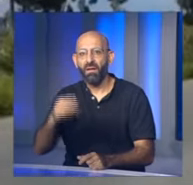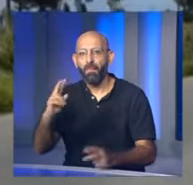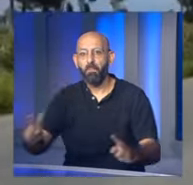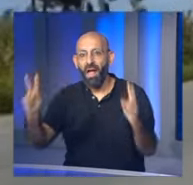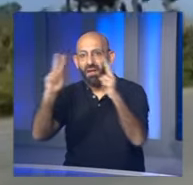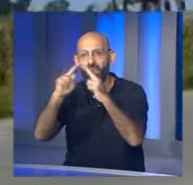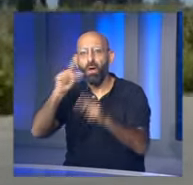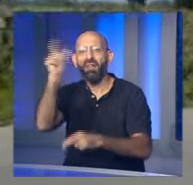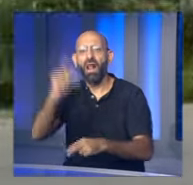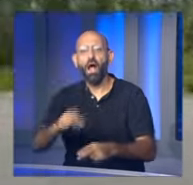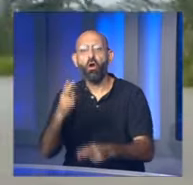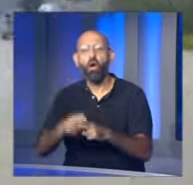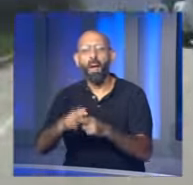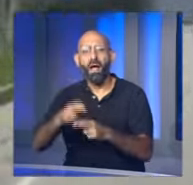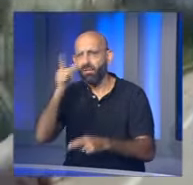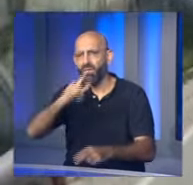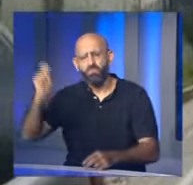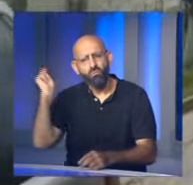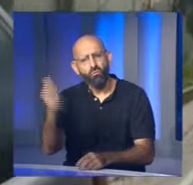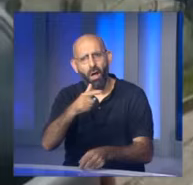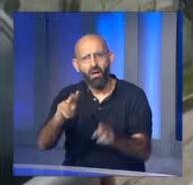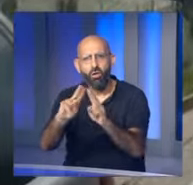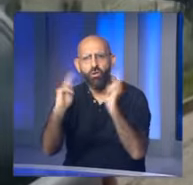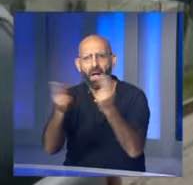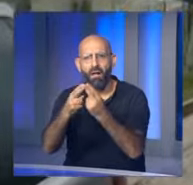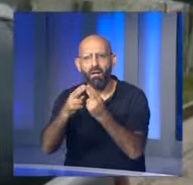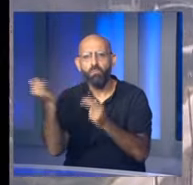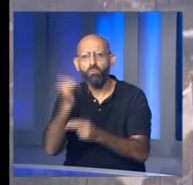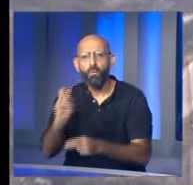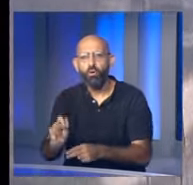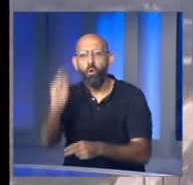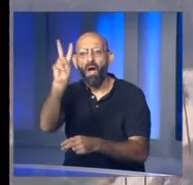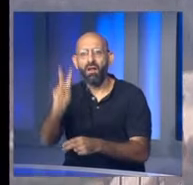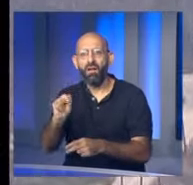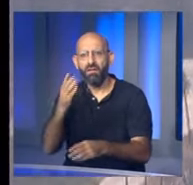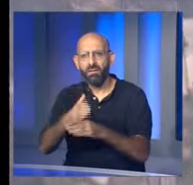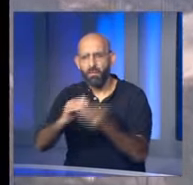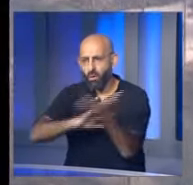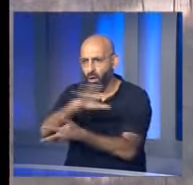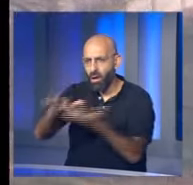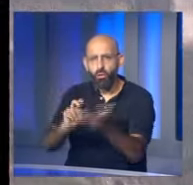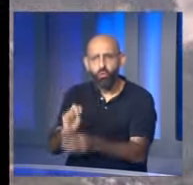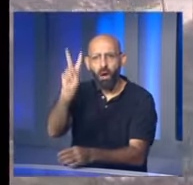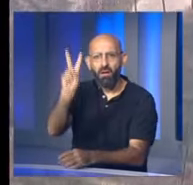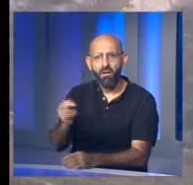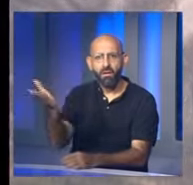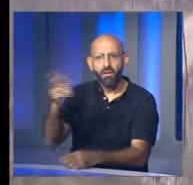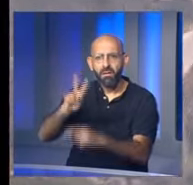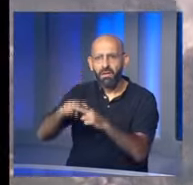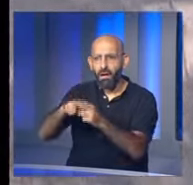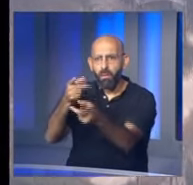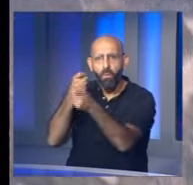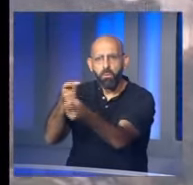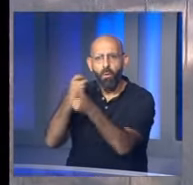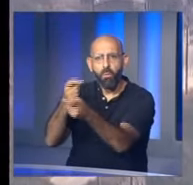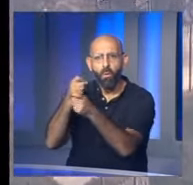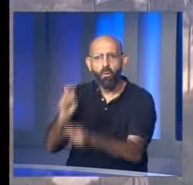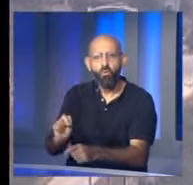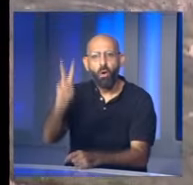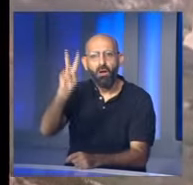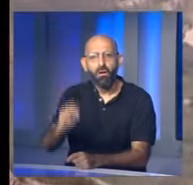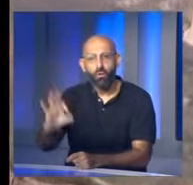ذلك اعلنت وزاره الدفاع الفرنسيه ان باريس وروما ستطلب اجتماعا للدول الاوروبيه المساهمه في قوات